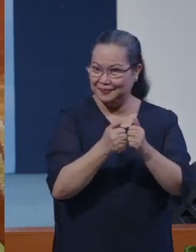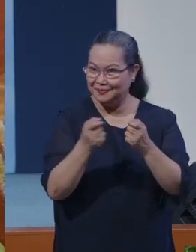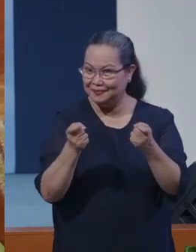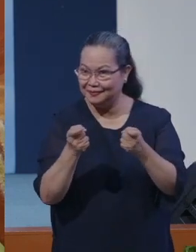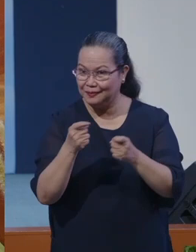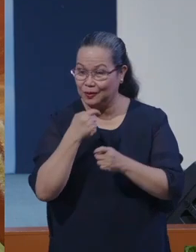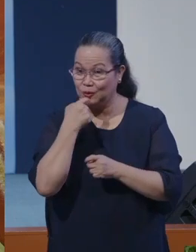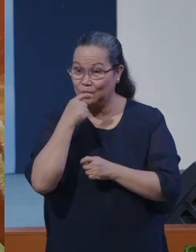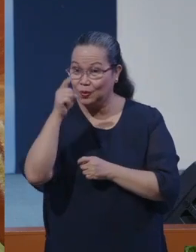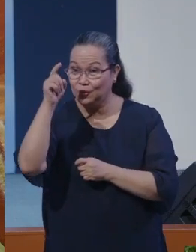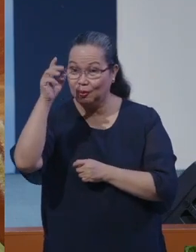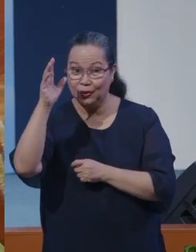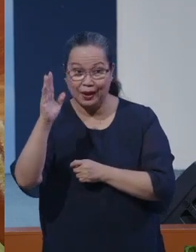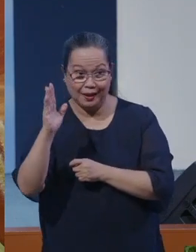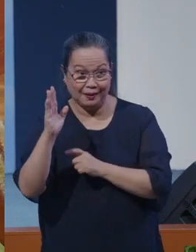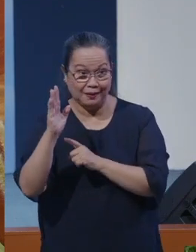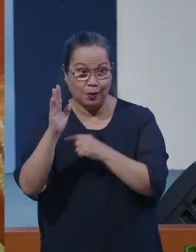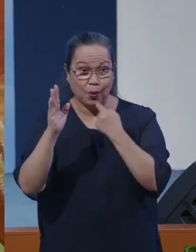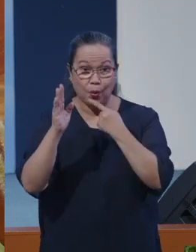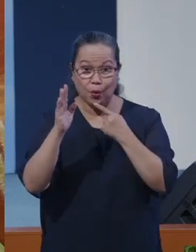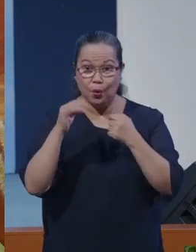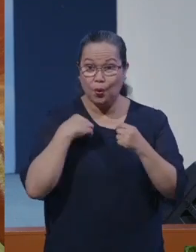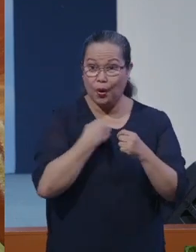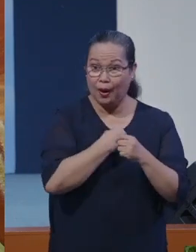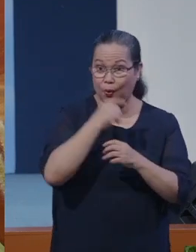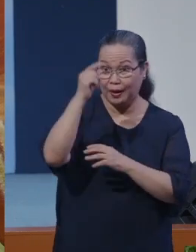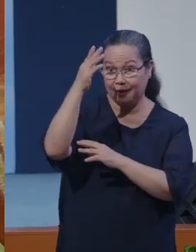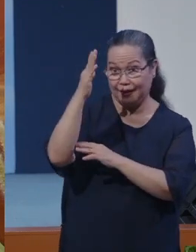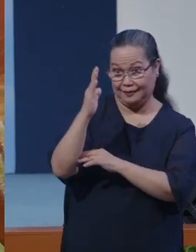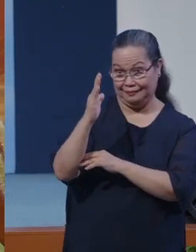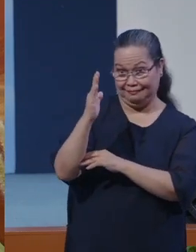sino ba talaga ang ating Panginoon.